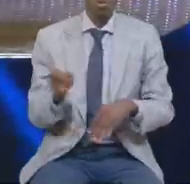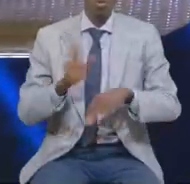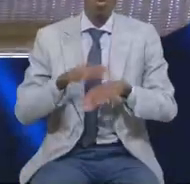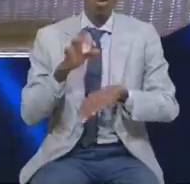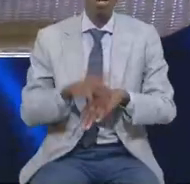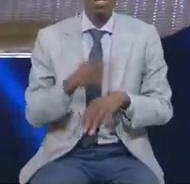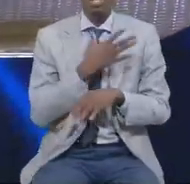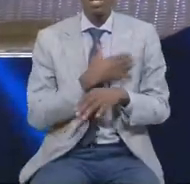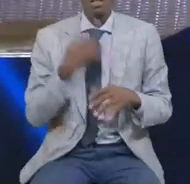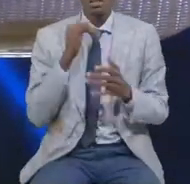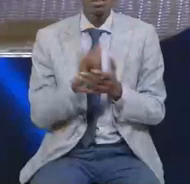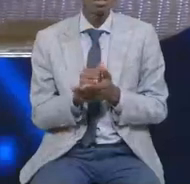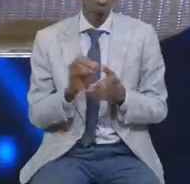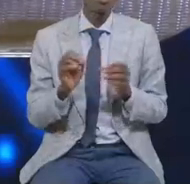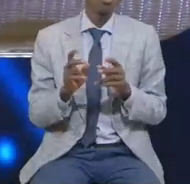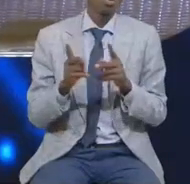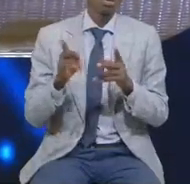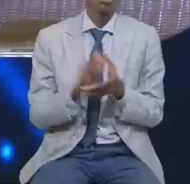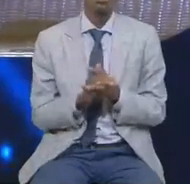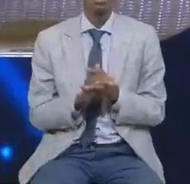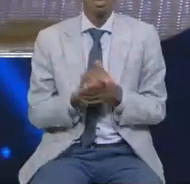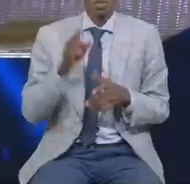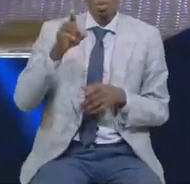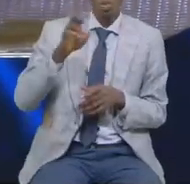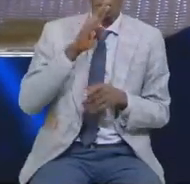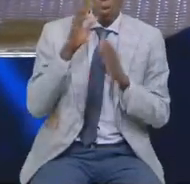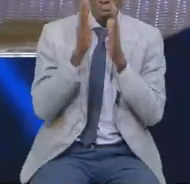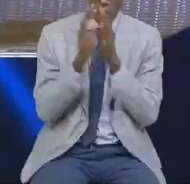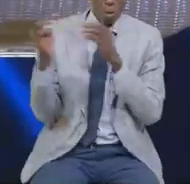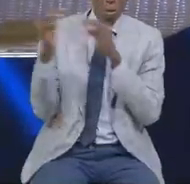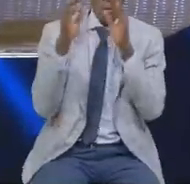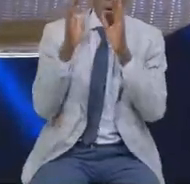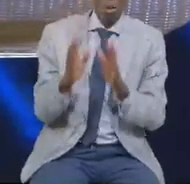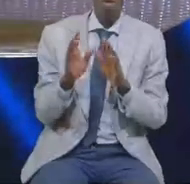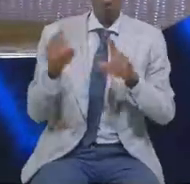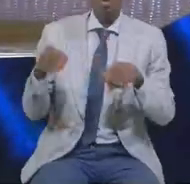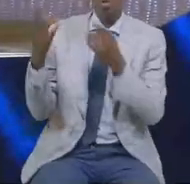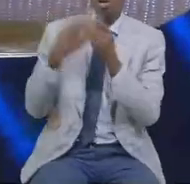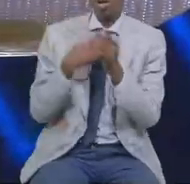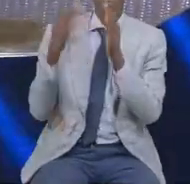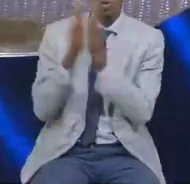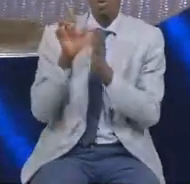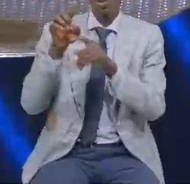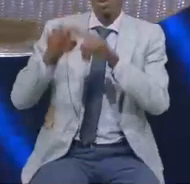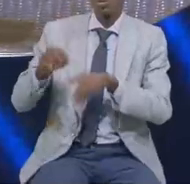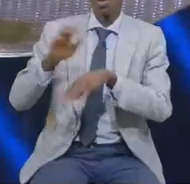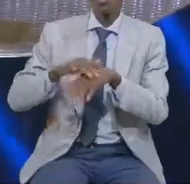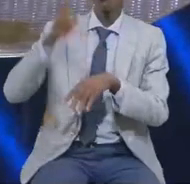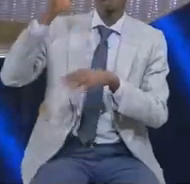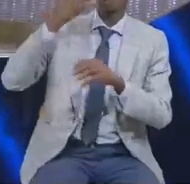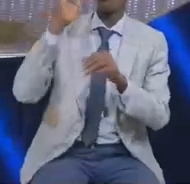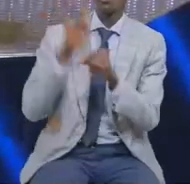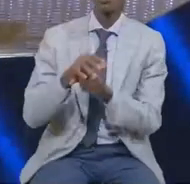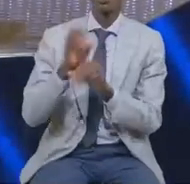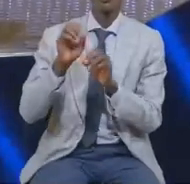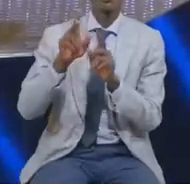vas-y, tu es guéri de prière, tu peux prier, va prier. Tout dépend des promesses de Dieu, oui. Oui, va citer